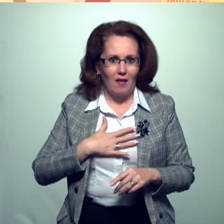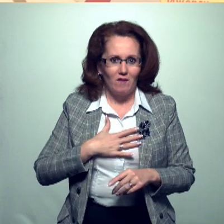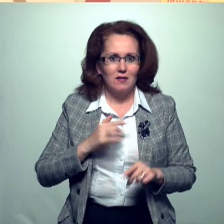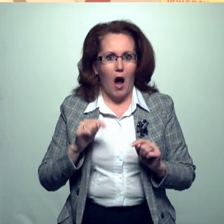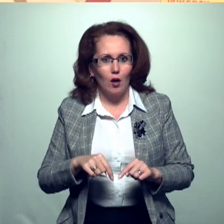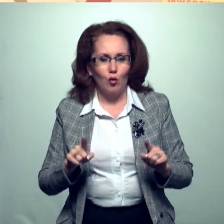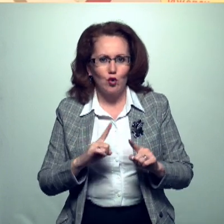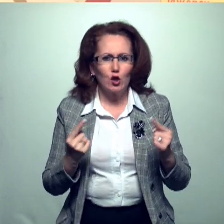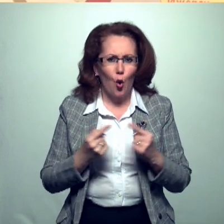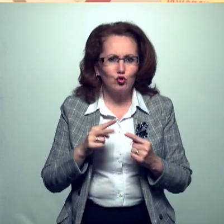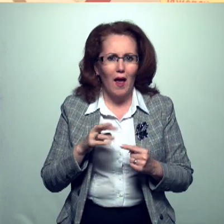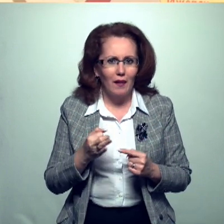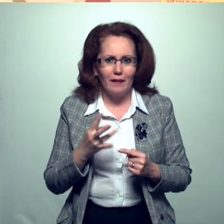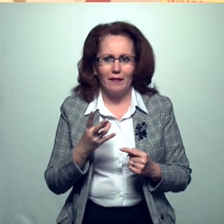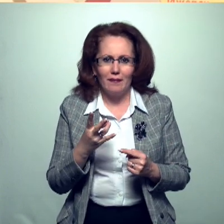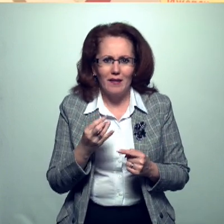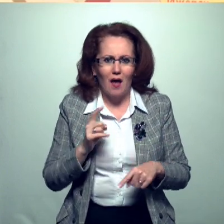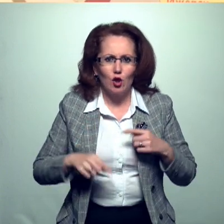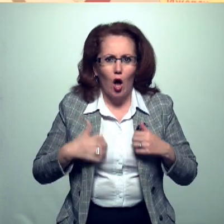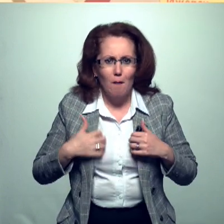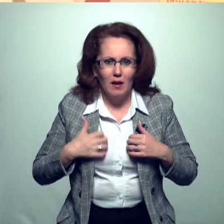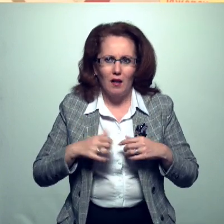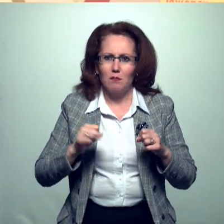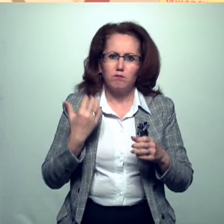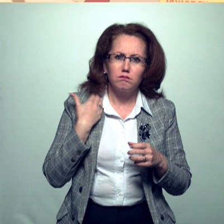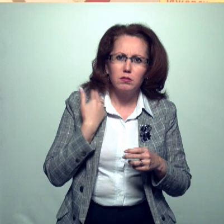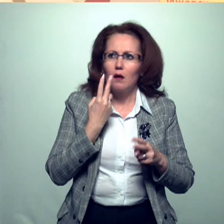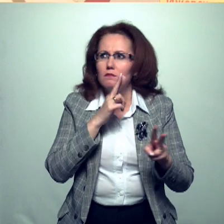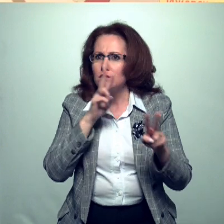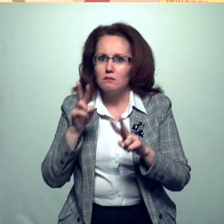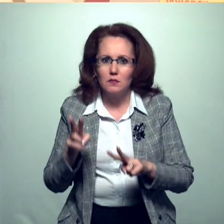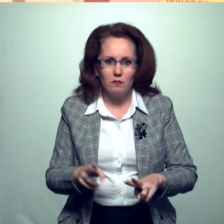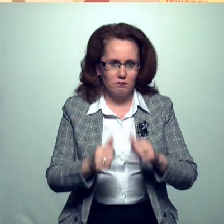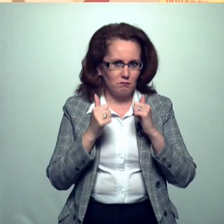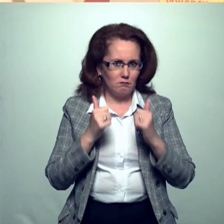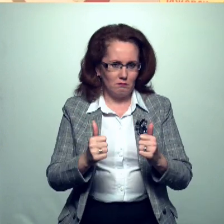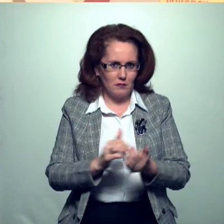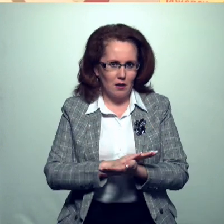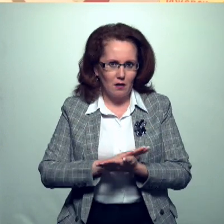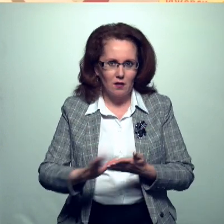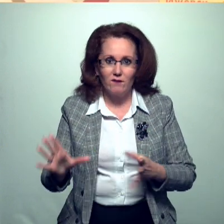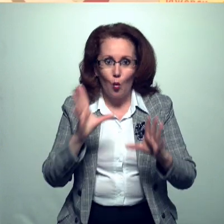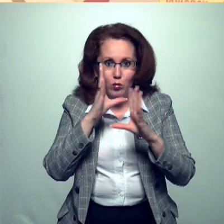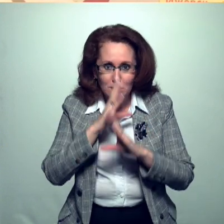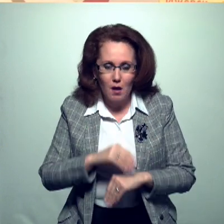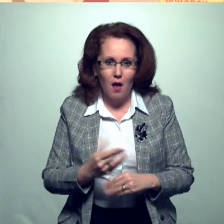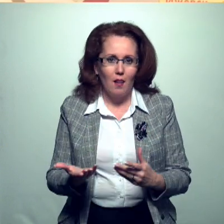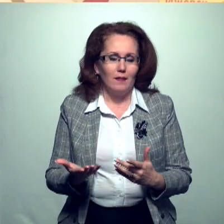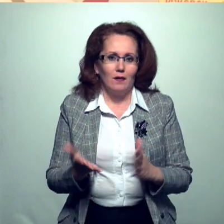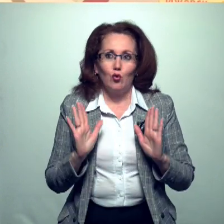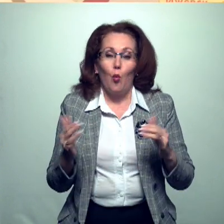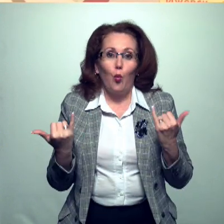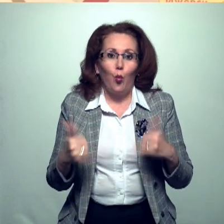что точно ли не подгоняли под сроки, точно ли там все успели. Но вот мы прошли, посмотрели, и действительно, ну,